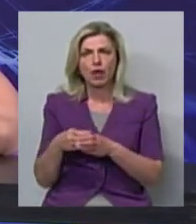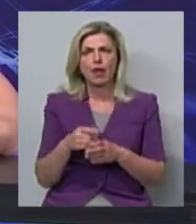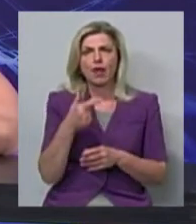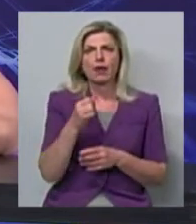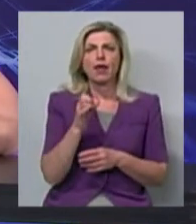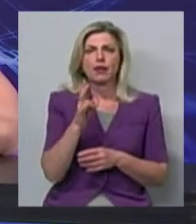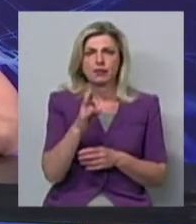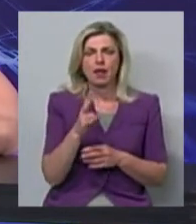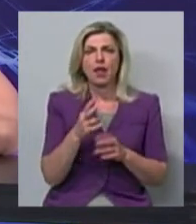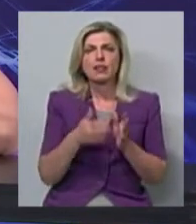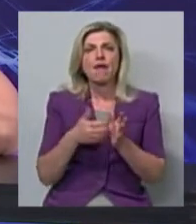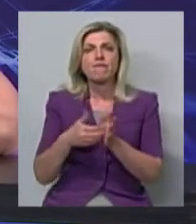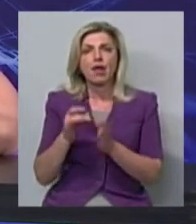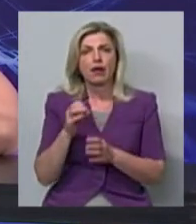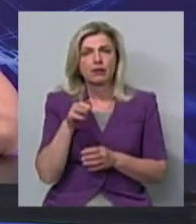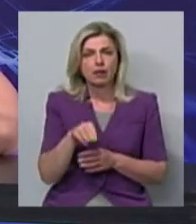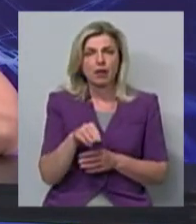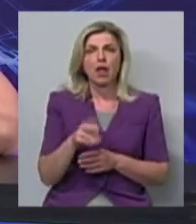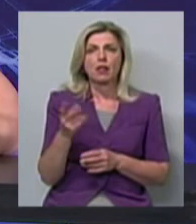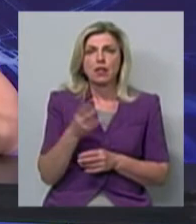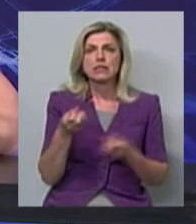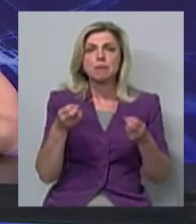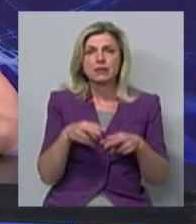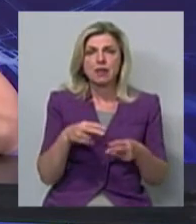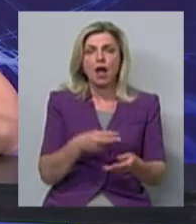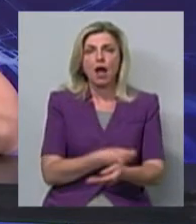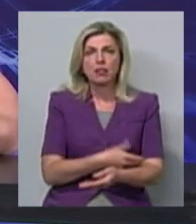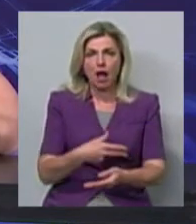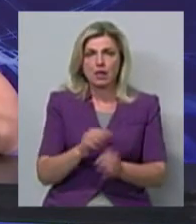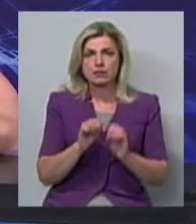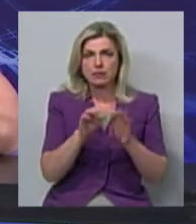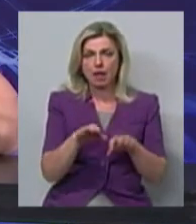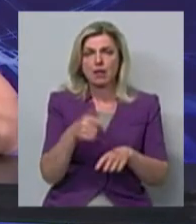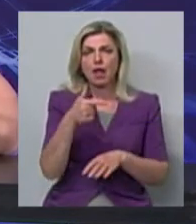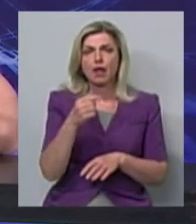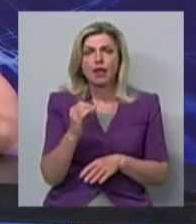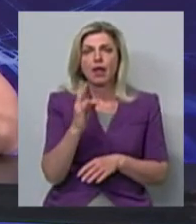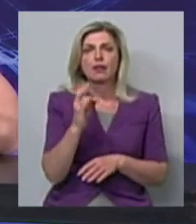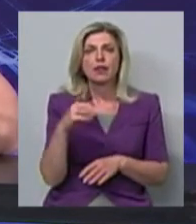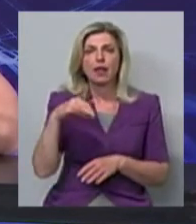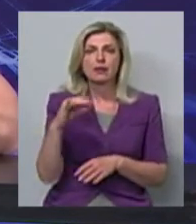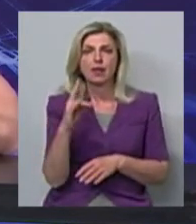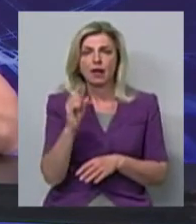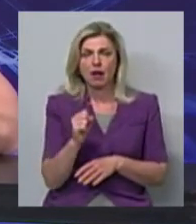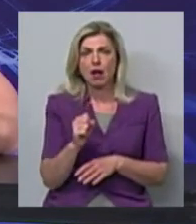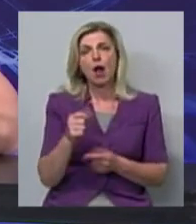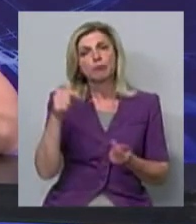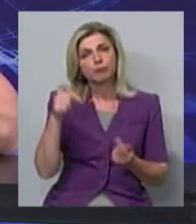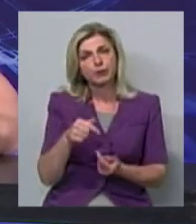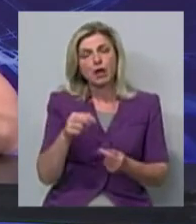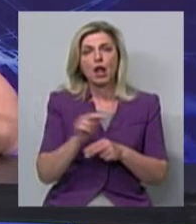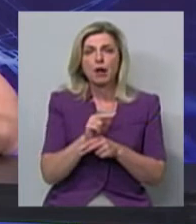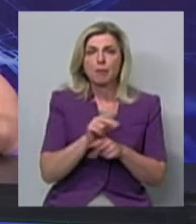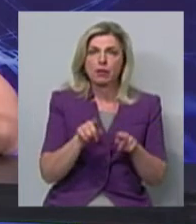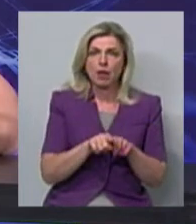гена. Для этого нужно специально еще сдать анализ генетический, для того, чтобы определить, подлежит этот пациент такой терапии или нет.